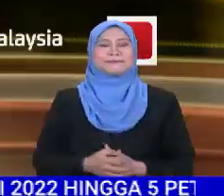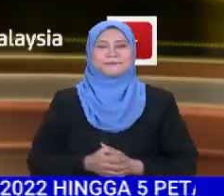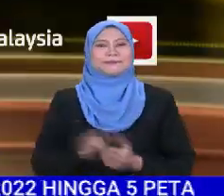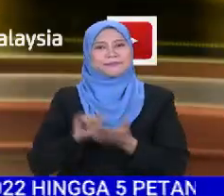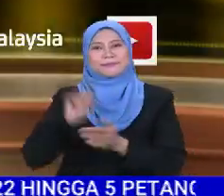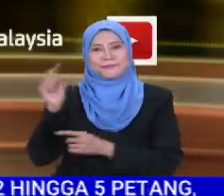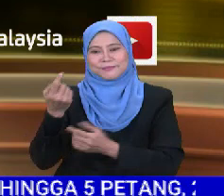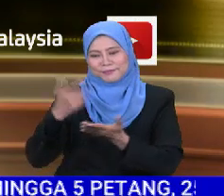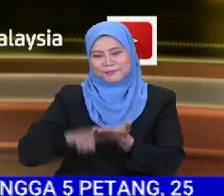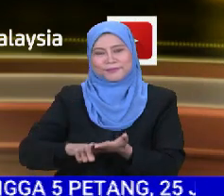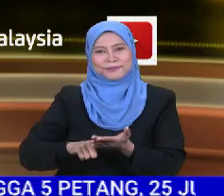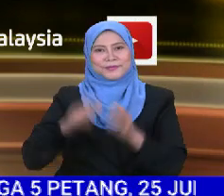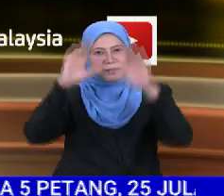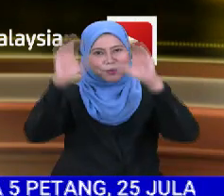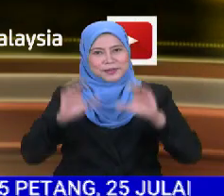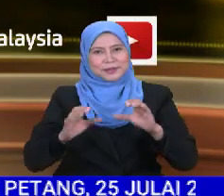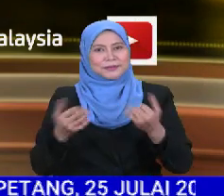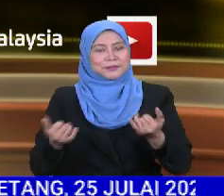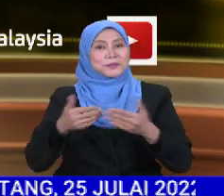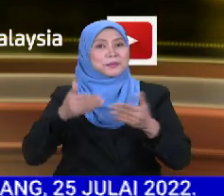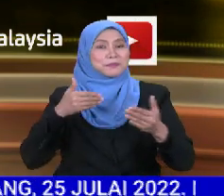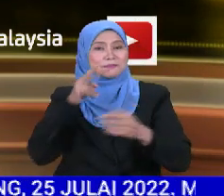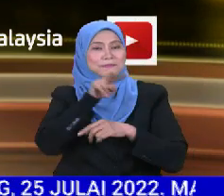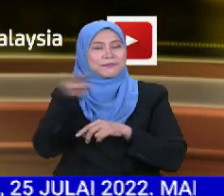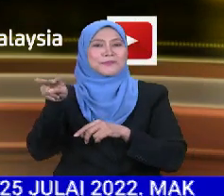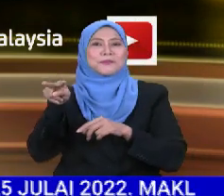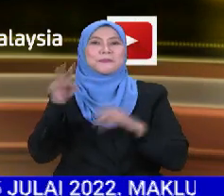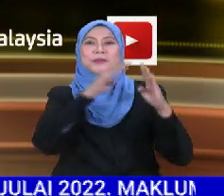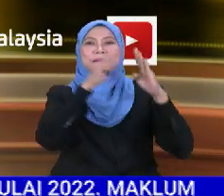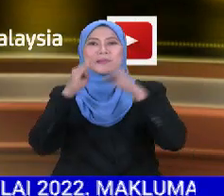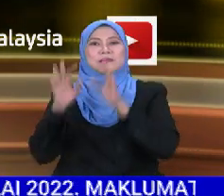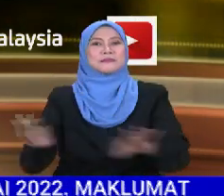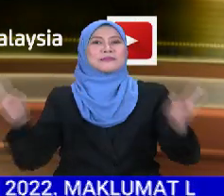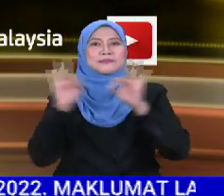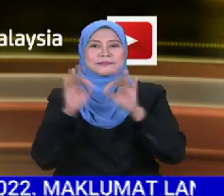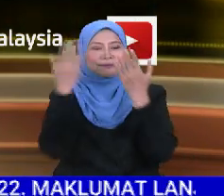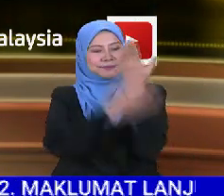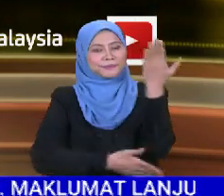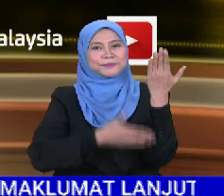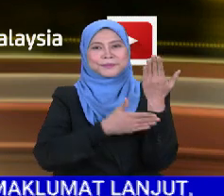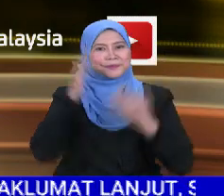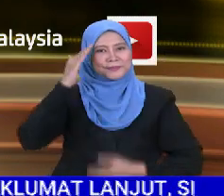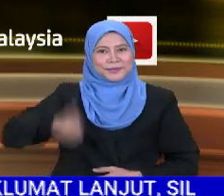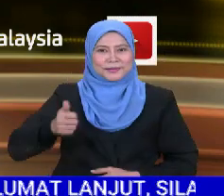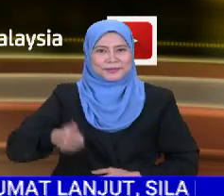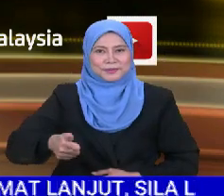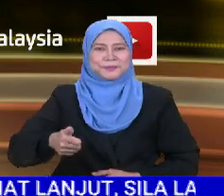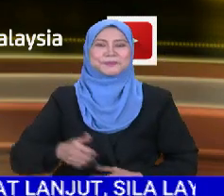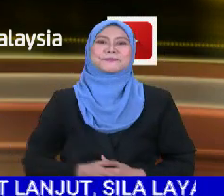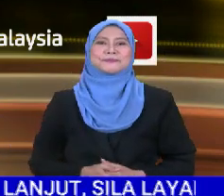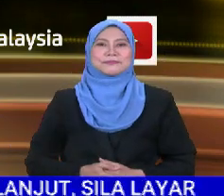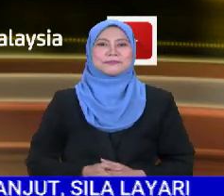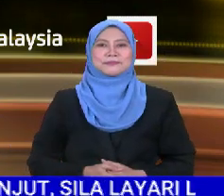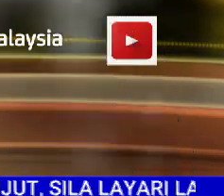Sekian dahulu info cuaca buat kali ini. Sebelum berpisah, kita lihat tinjauan cuaca bagi bandar-bandar utama di seluruh negara. Assalamualaikum dan salam